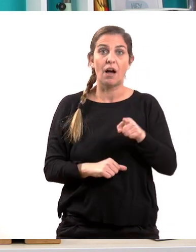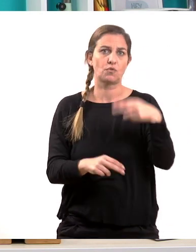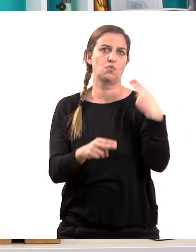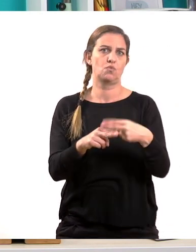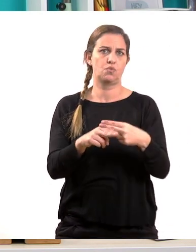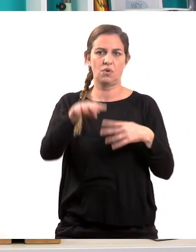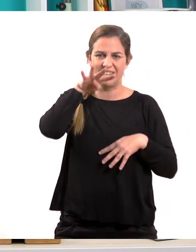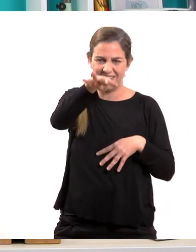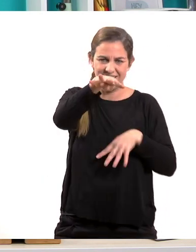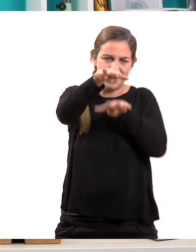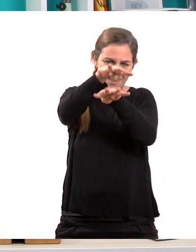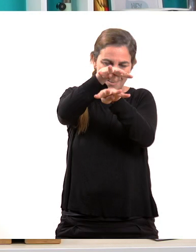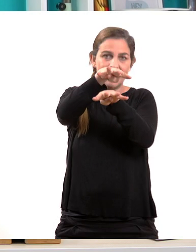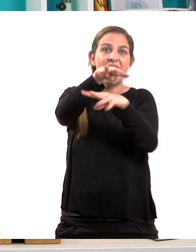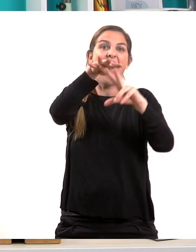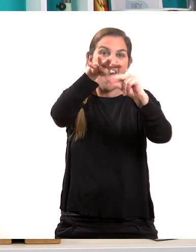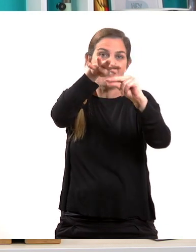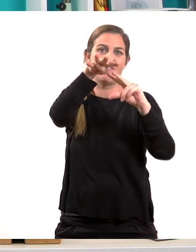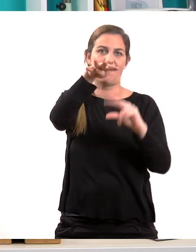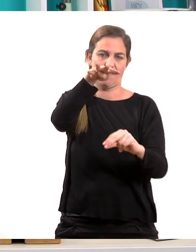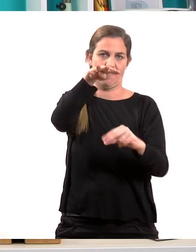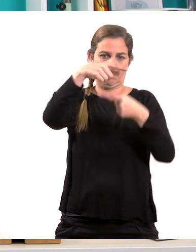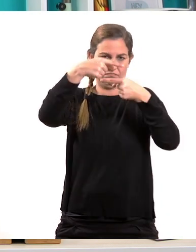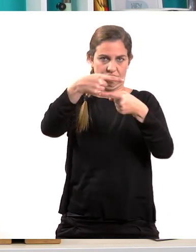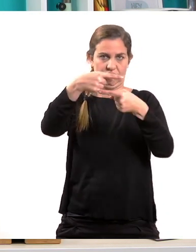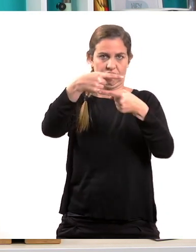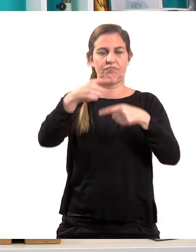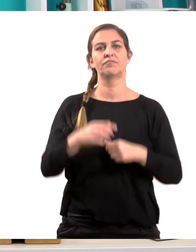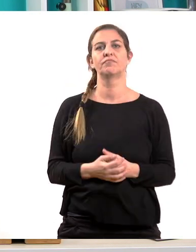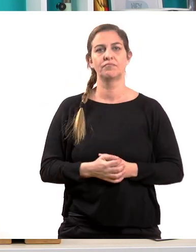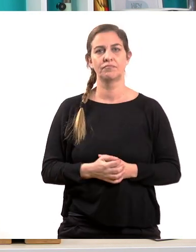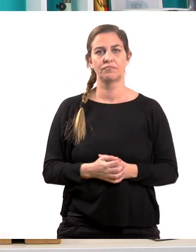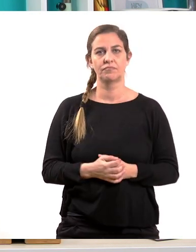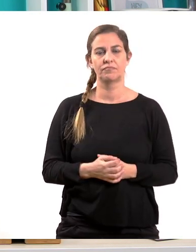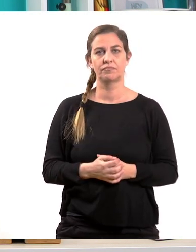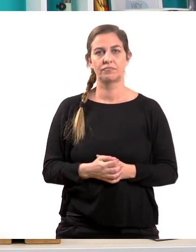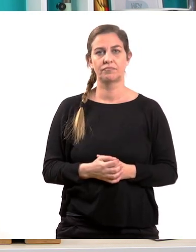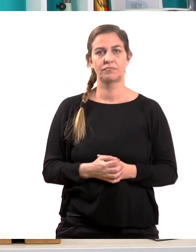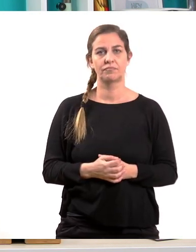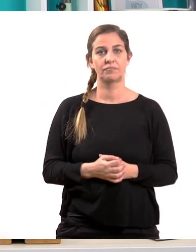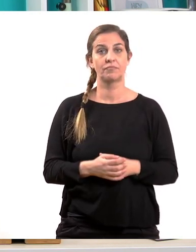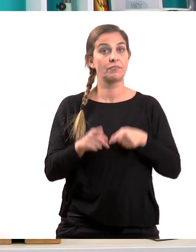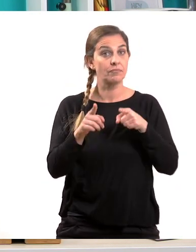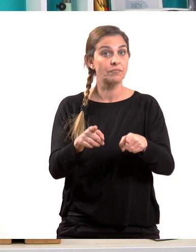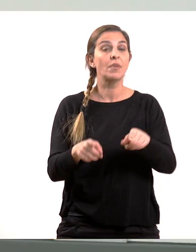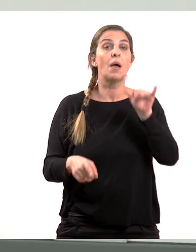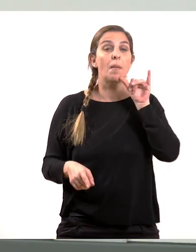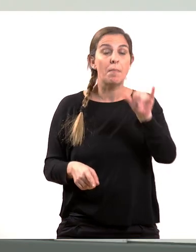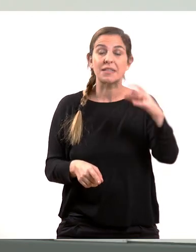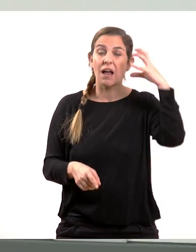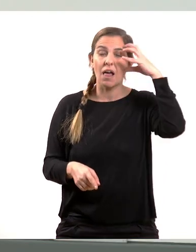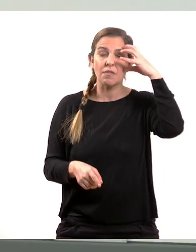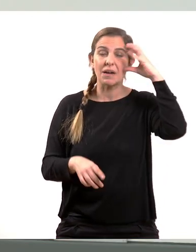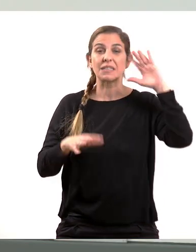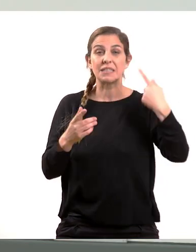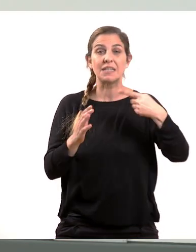κάτω από δεκάδες, εκατοντάδες κάτω από εκατοντάδες, χιλιάδα κάτω από χιλιάδα. Και πάντα σε όλες τις κάθετες